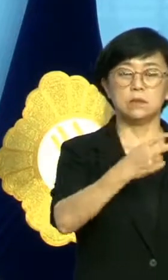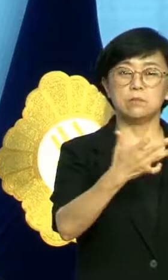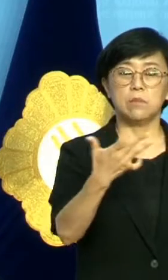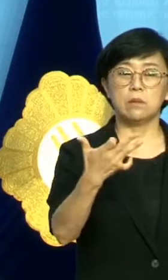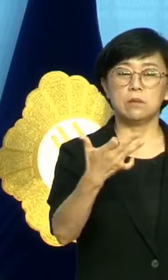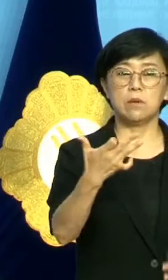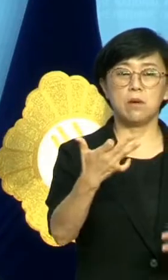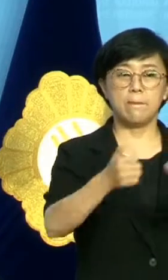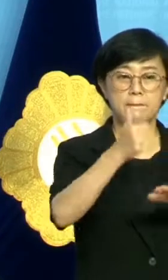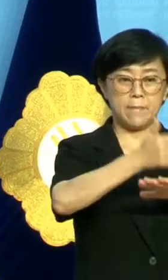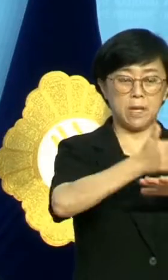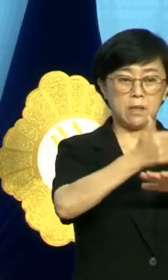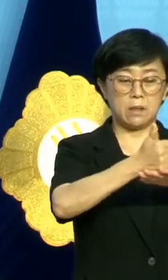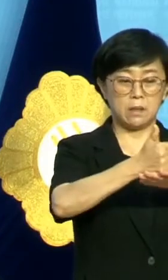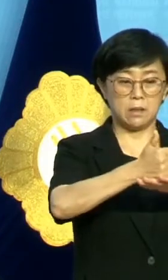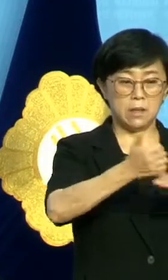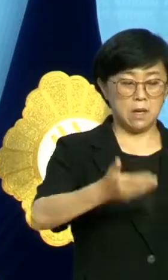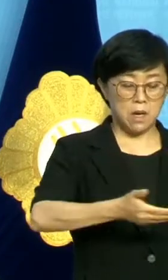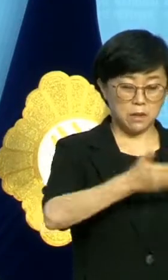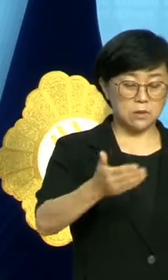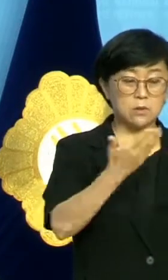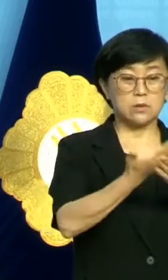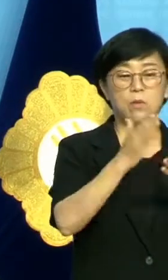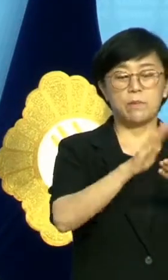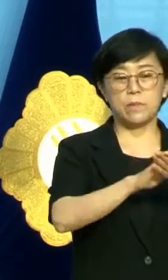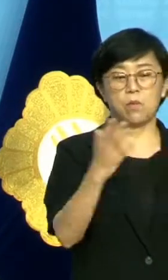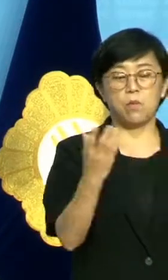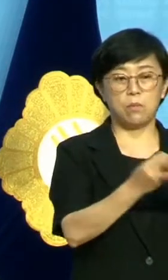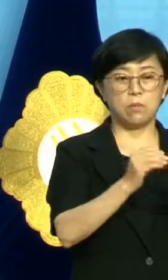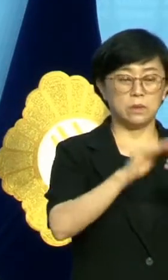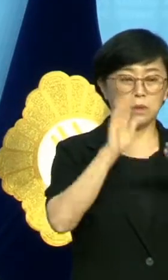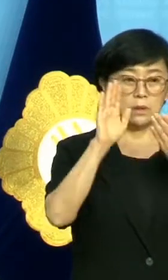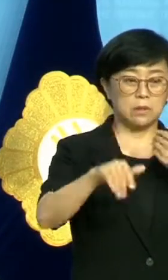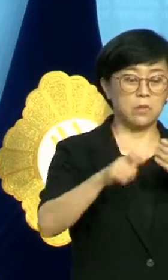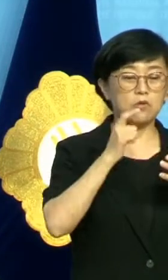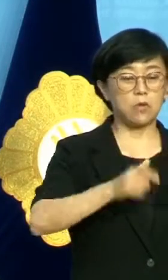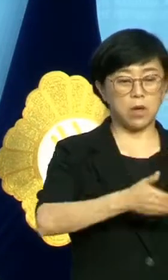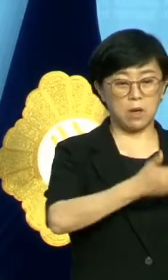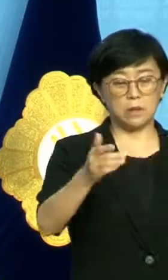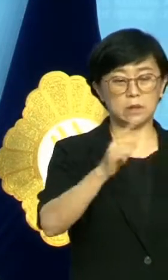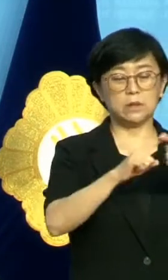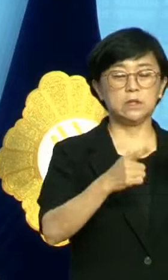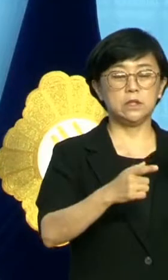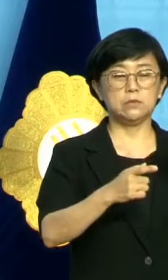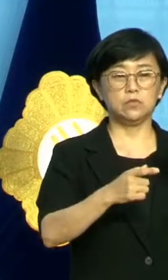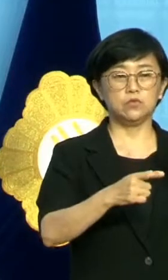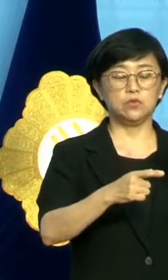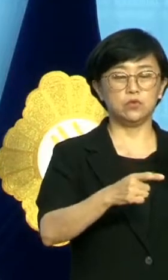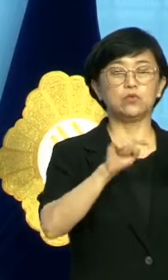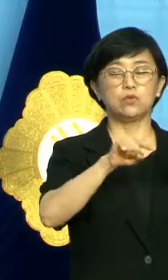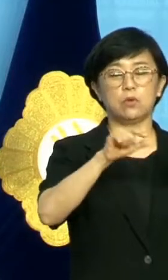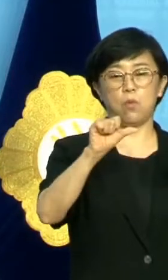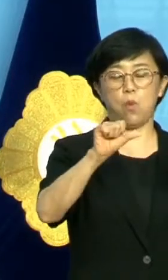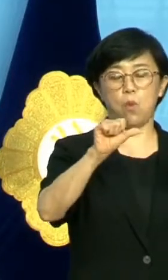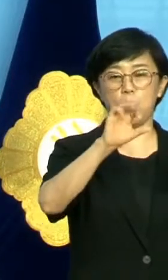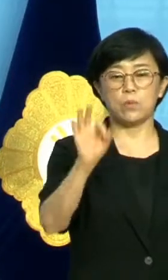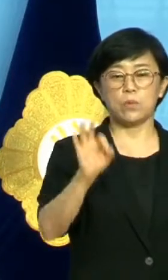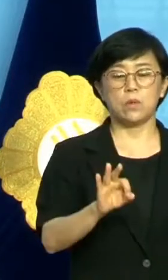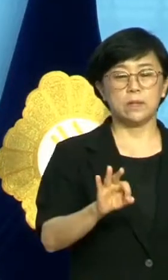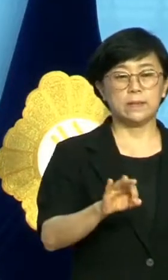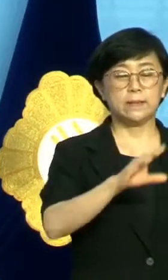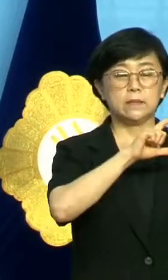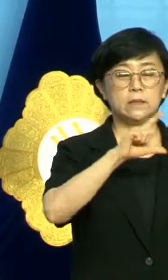기준 하천 제방 정비 서 완료 율은 국가 천이 79.6% 집안 하천이